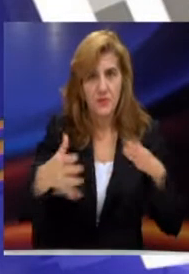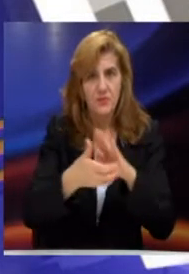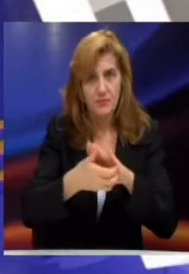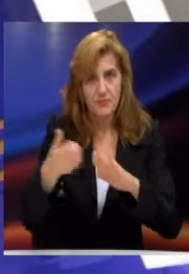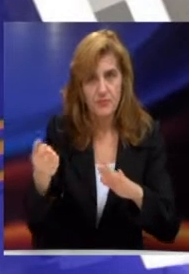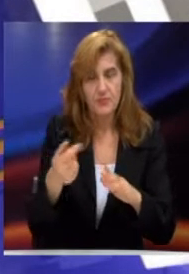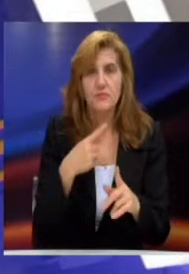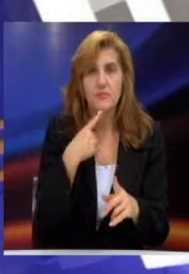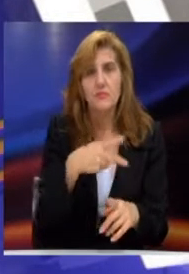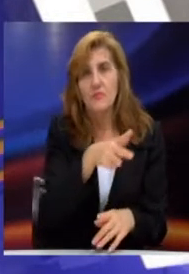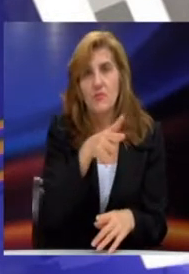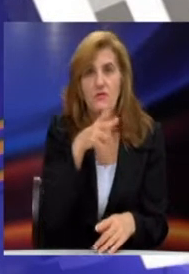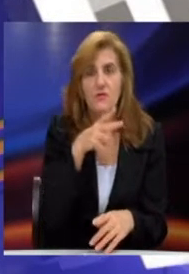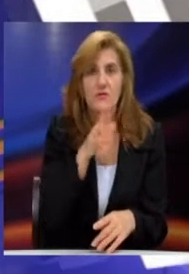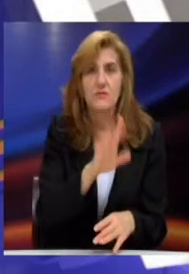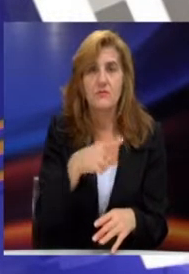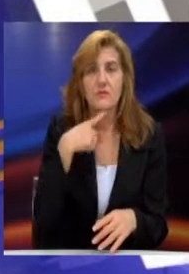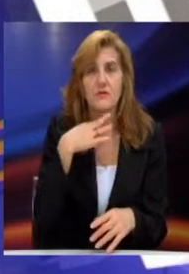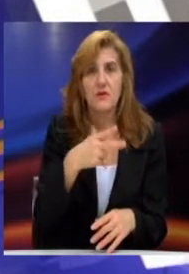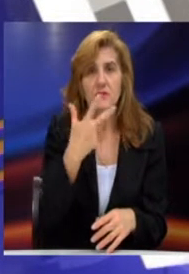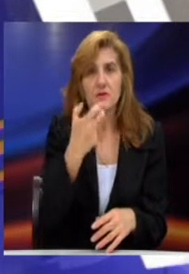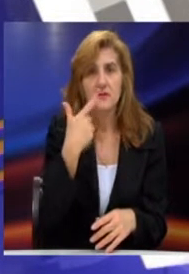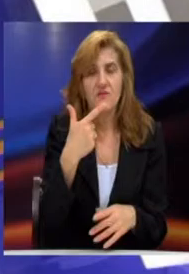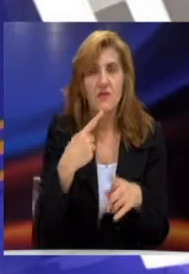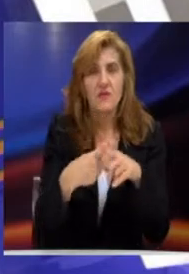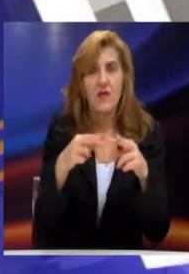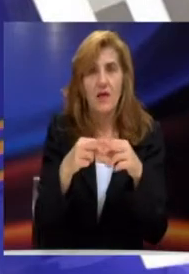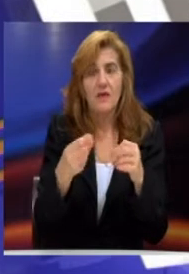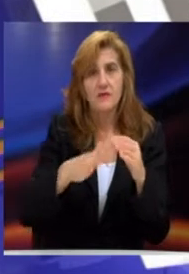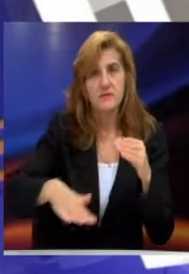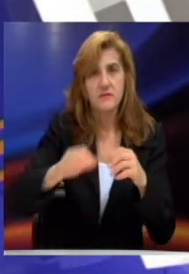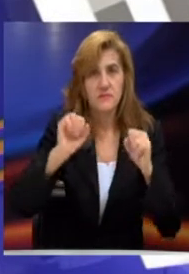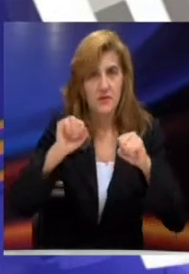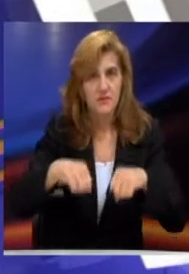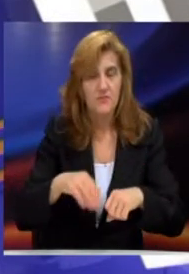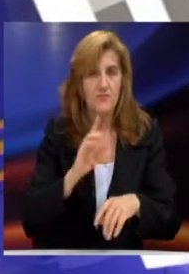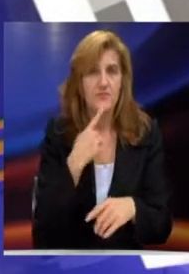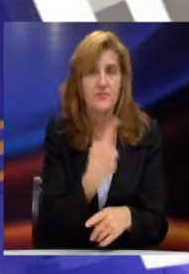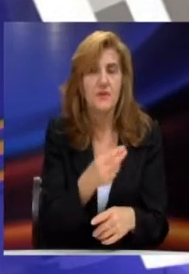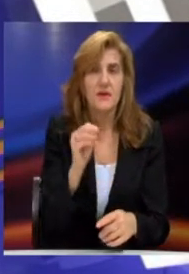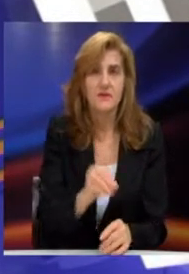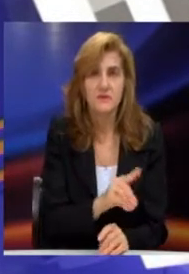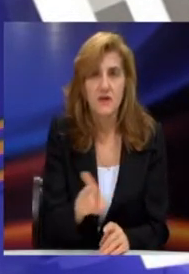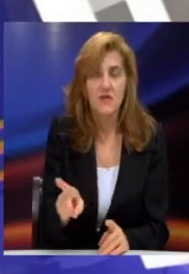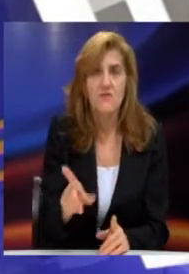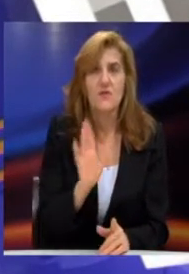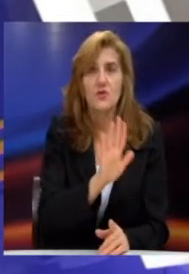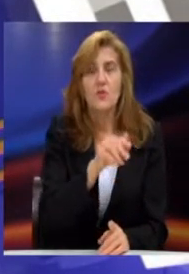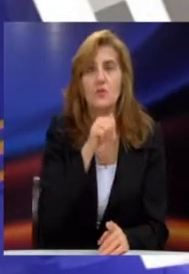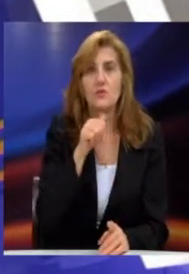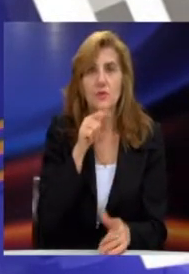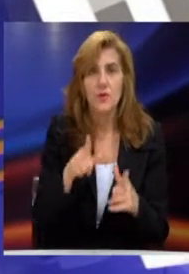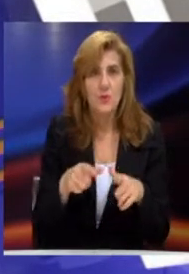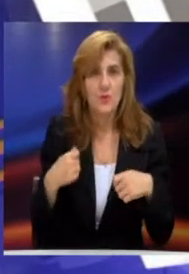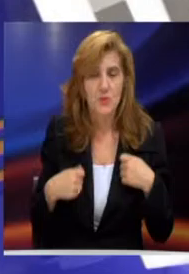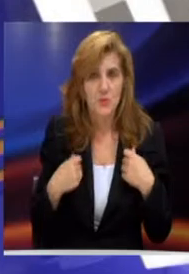Subotice Katolička crkva potražuje oko 320 hektara zemljišta, a do sada su tri župe dobile nazad poljoprivredno zemljište. Radi se o